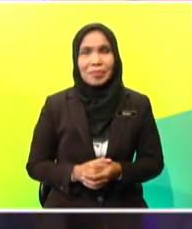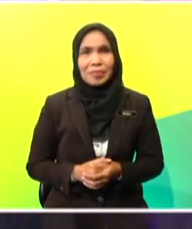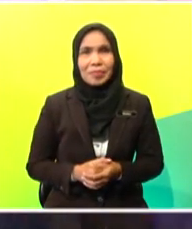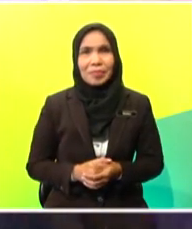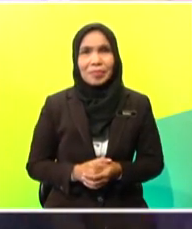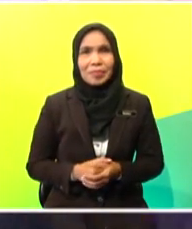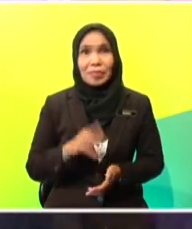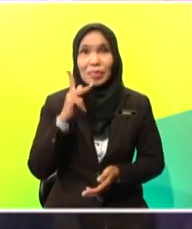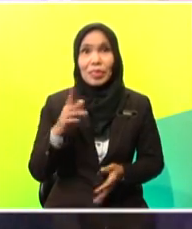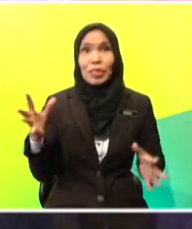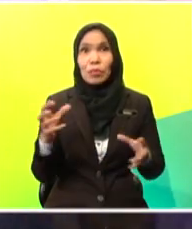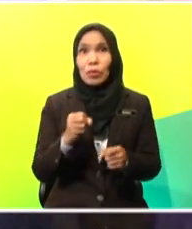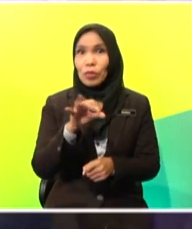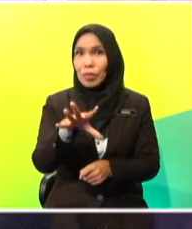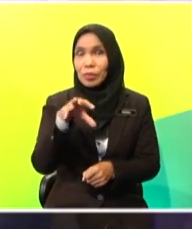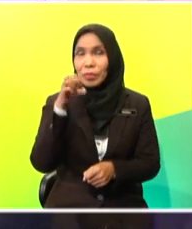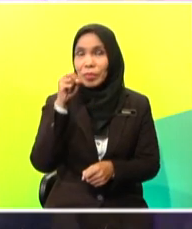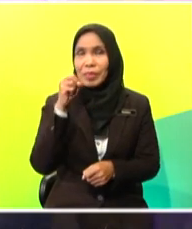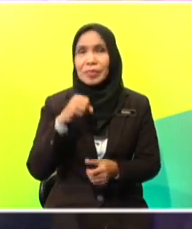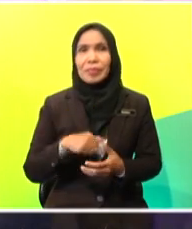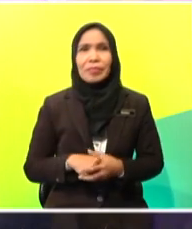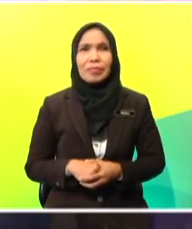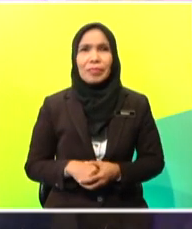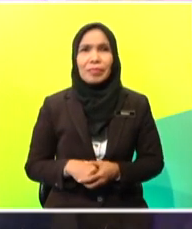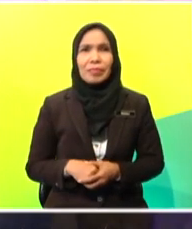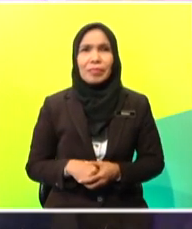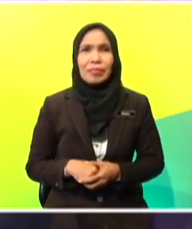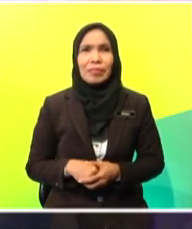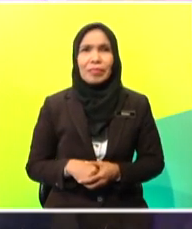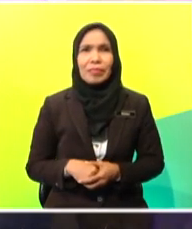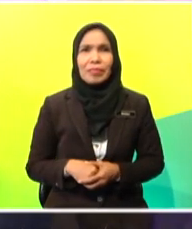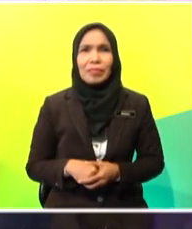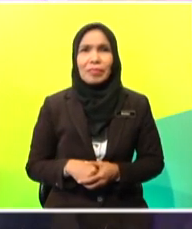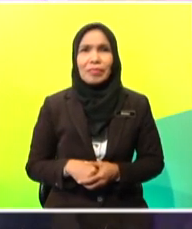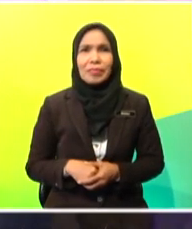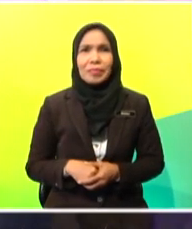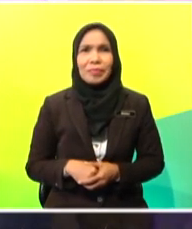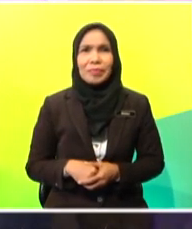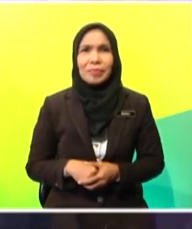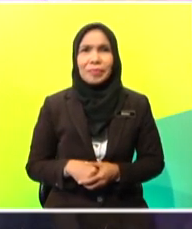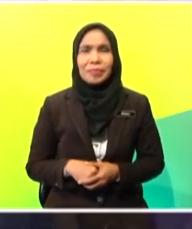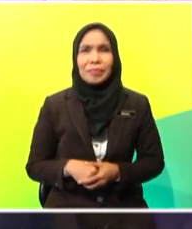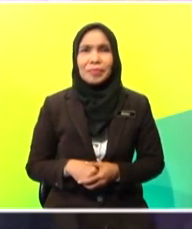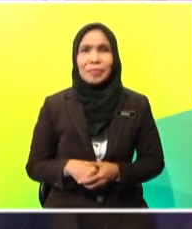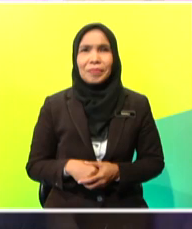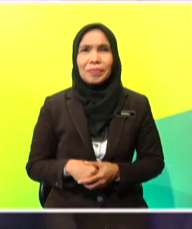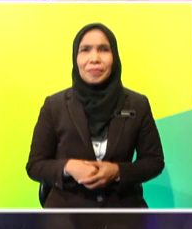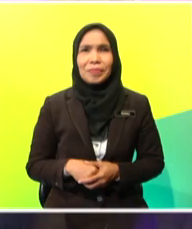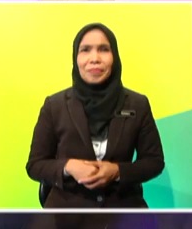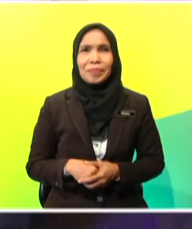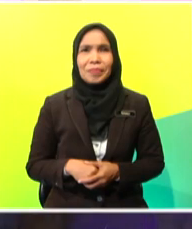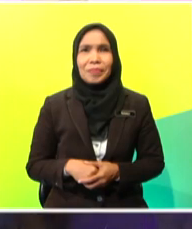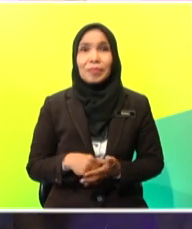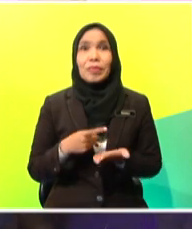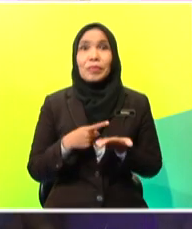kok aku pula buruk Bisikku kita enak huruf Oke chikungunya huruf inilah ini apa ini